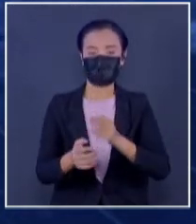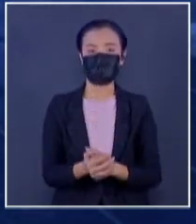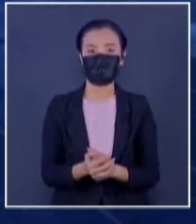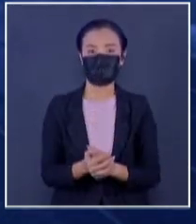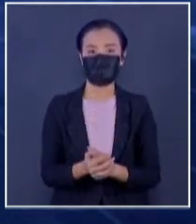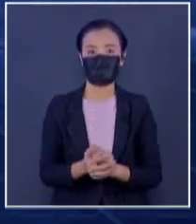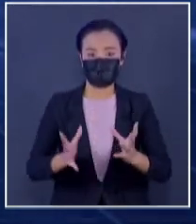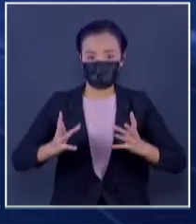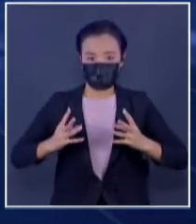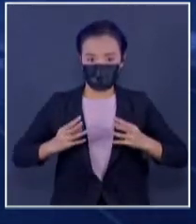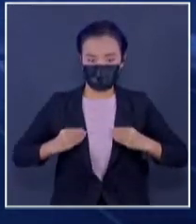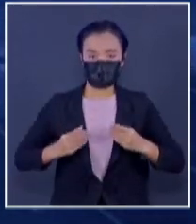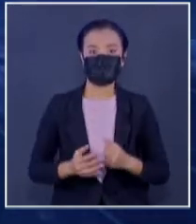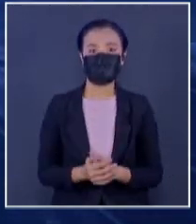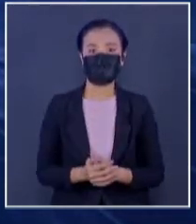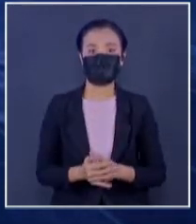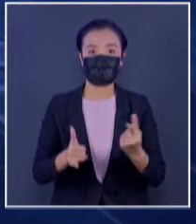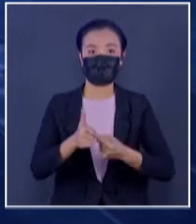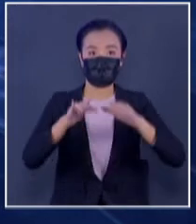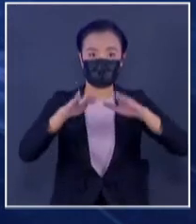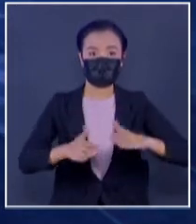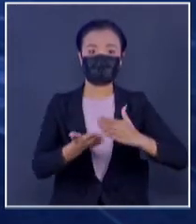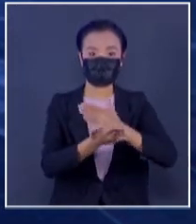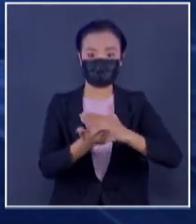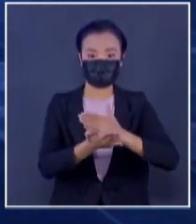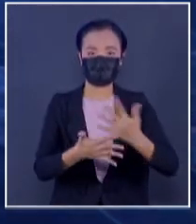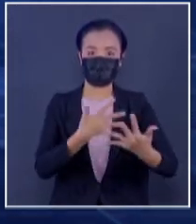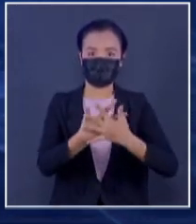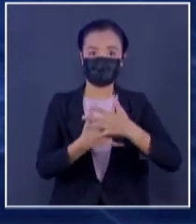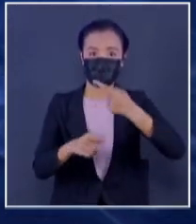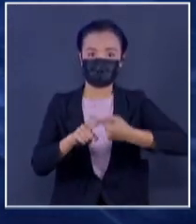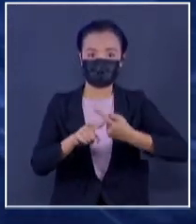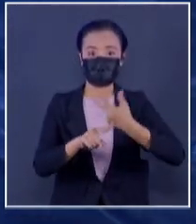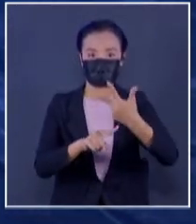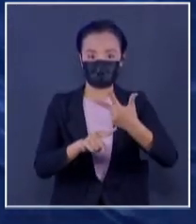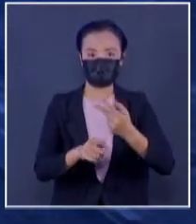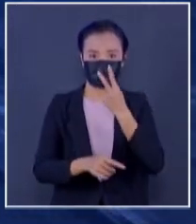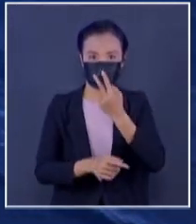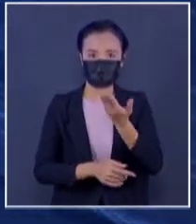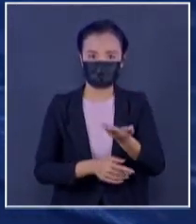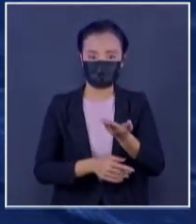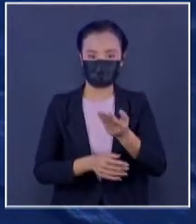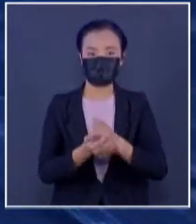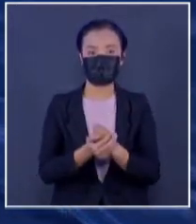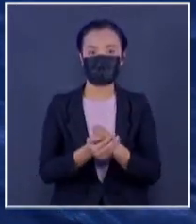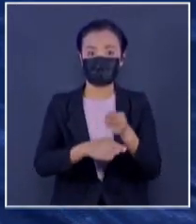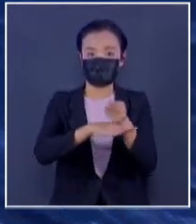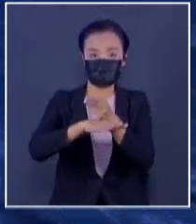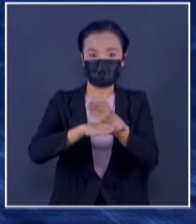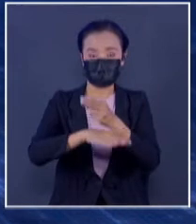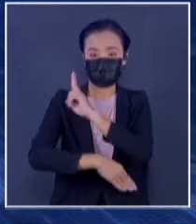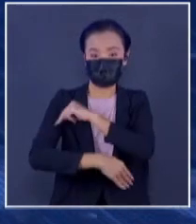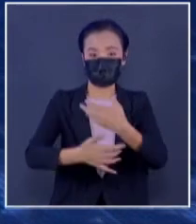ก่อเหตุให้การรับสารภาพจึงลดโทษให้กึ่งหนึ่งเหลือจำคุกคนละ 3เดือนนึกภาพเหตุการณ์ที่เกิดขึ้นในโรงพยาบาล